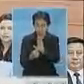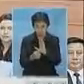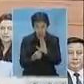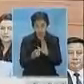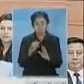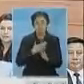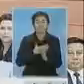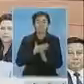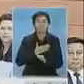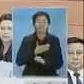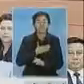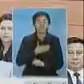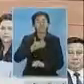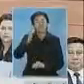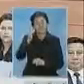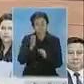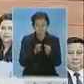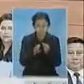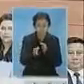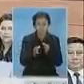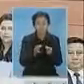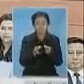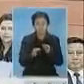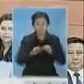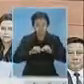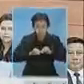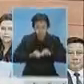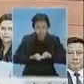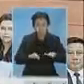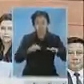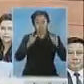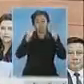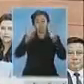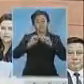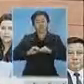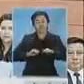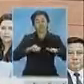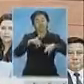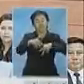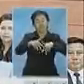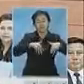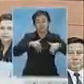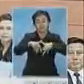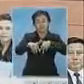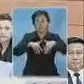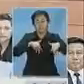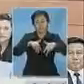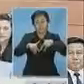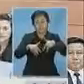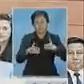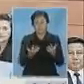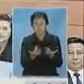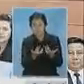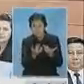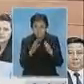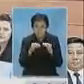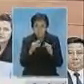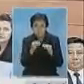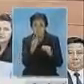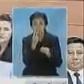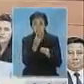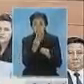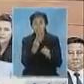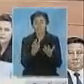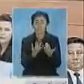เวลาอธิบายความและสื่อสารความคิดไปยังพี่น้องประชาชนผู้ติดตามการประชุมอยู่